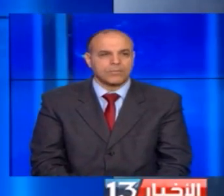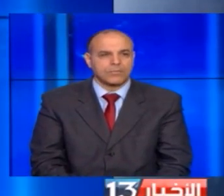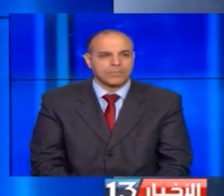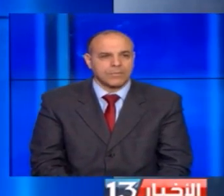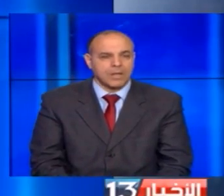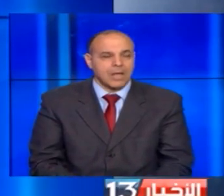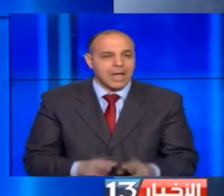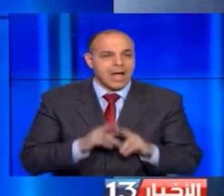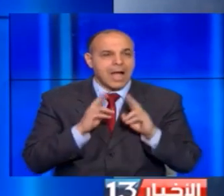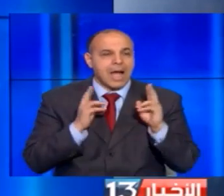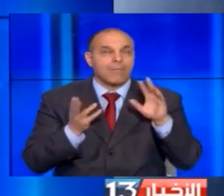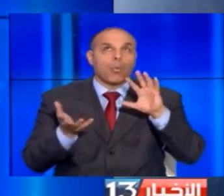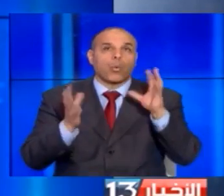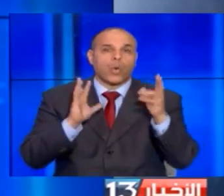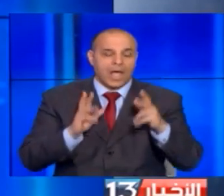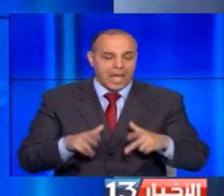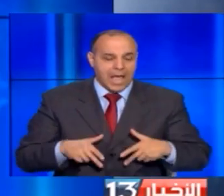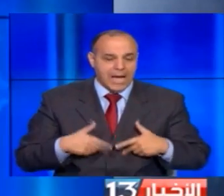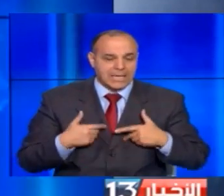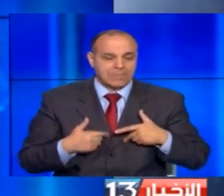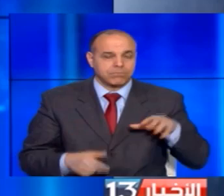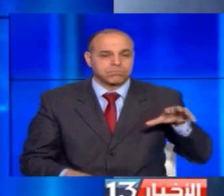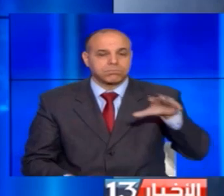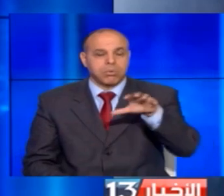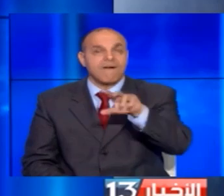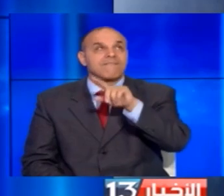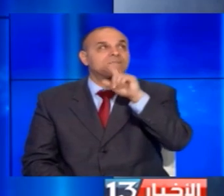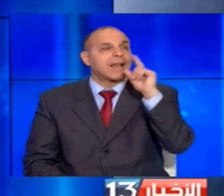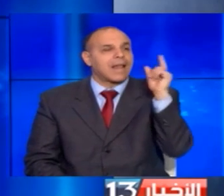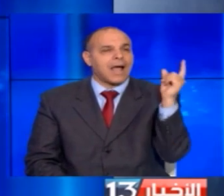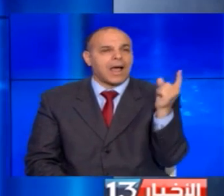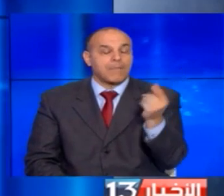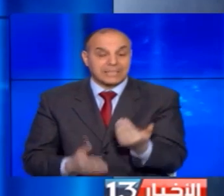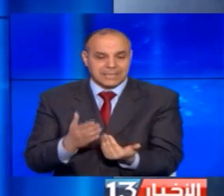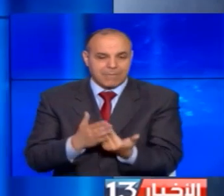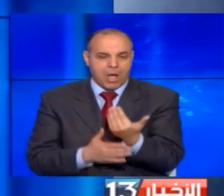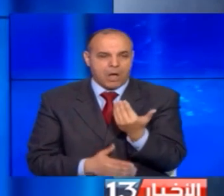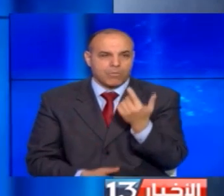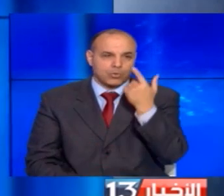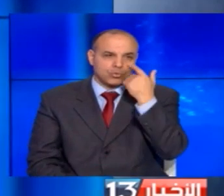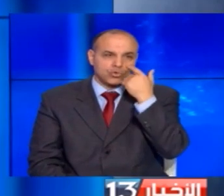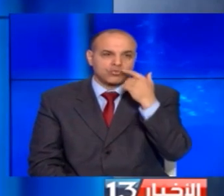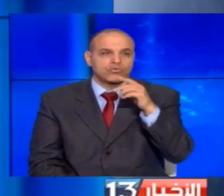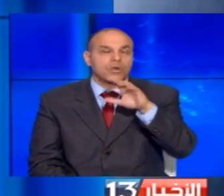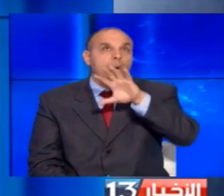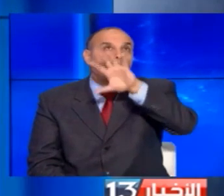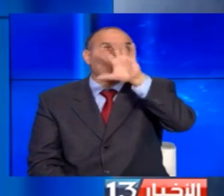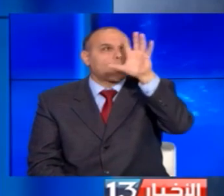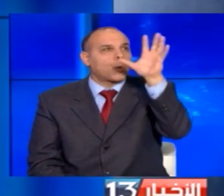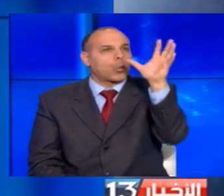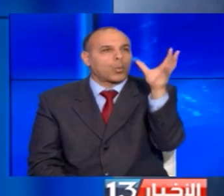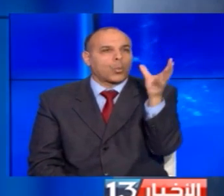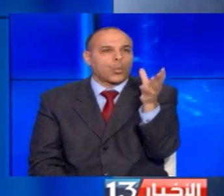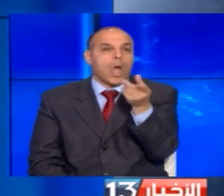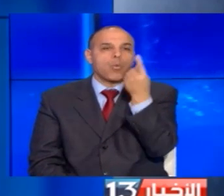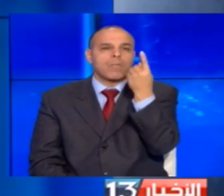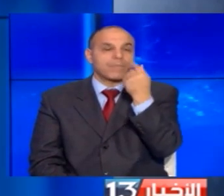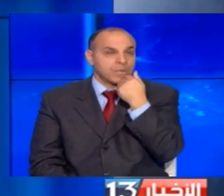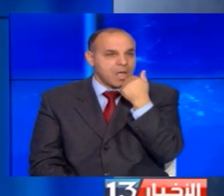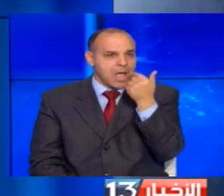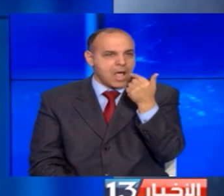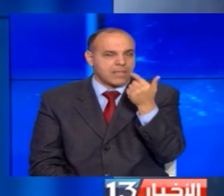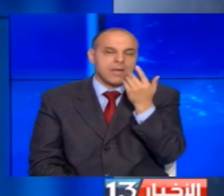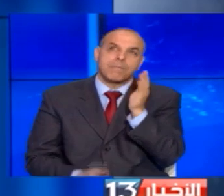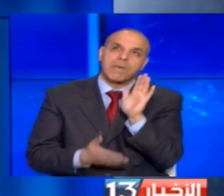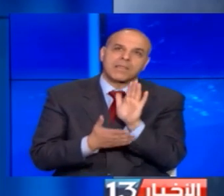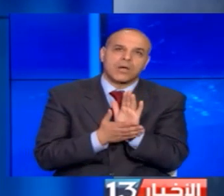وإلى عالم الفلك، حيث عاشت مناطق عدة من الكرة الأرضية فجر اليوم على إيقاع ظاهرة فلكية فريدة من نوعها